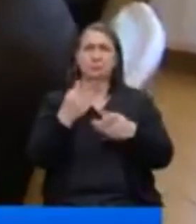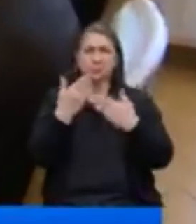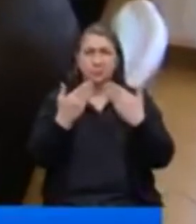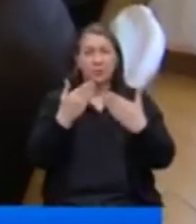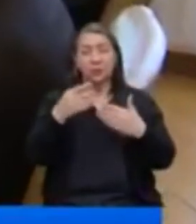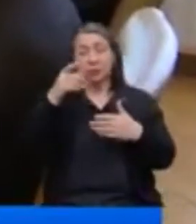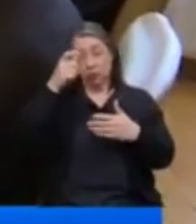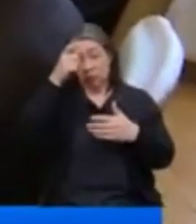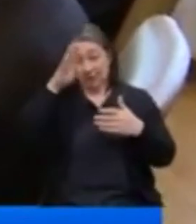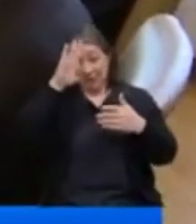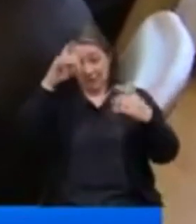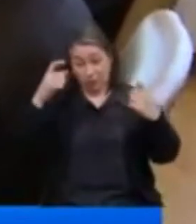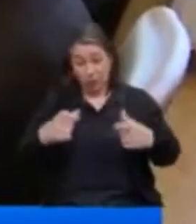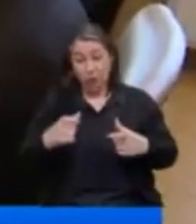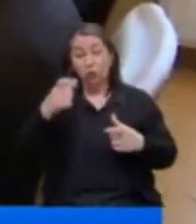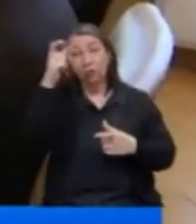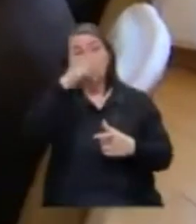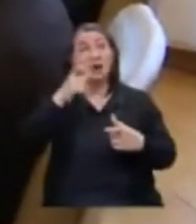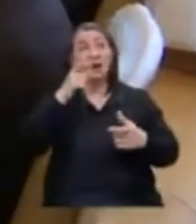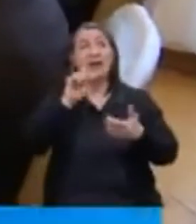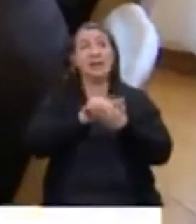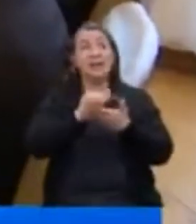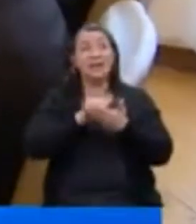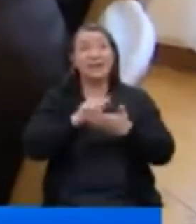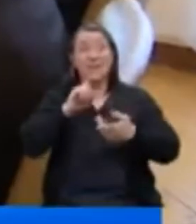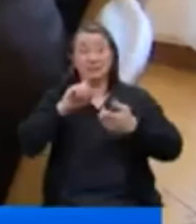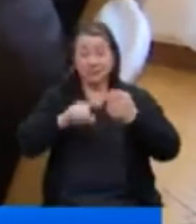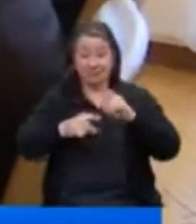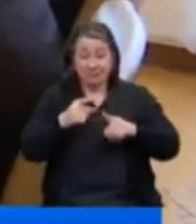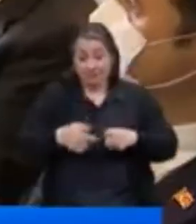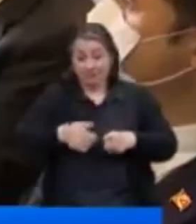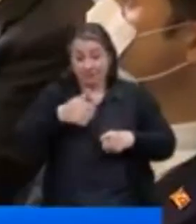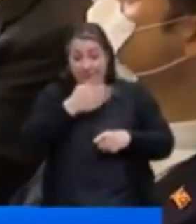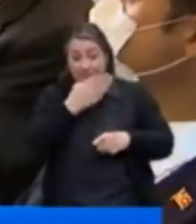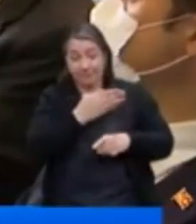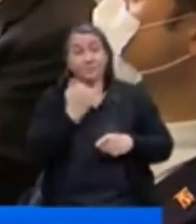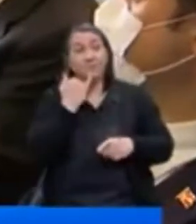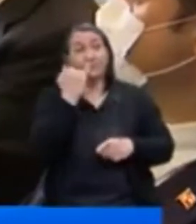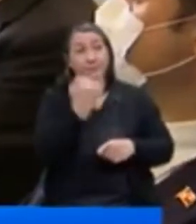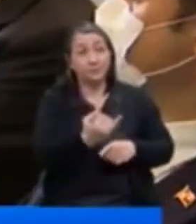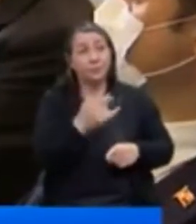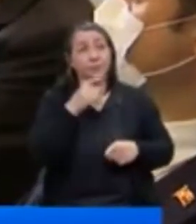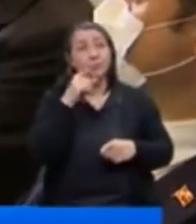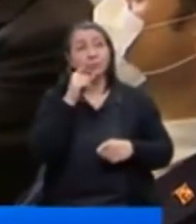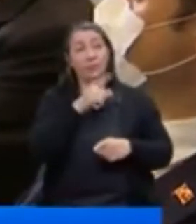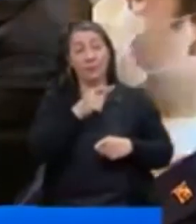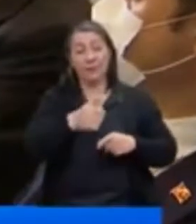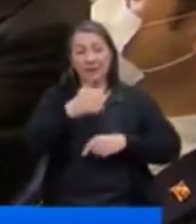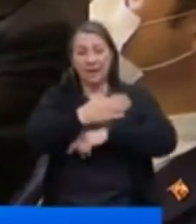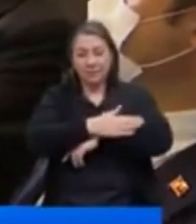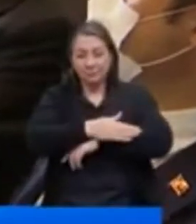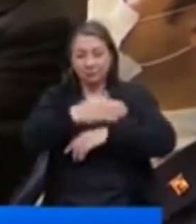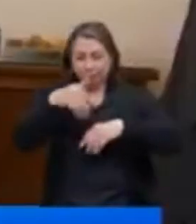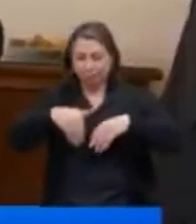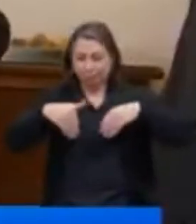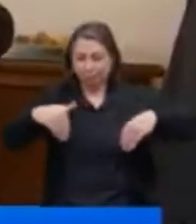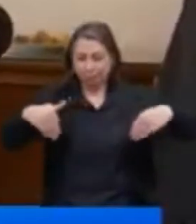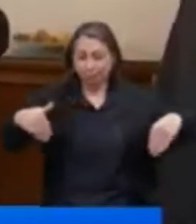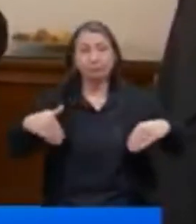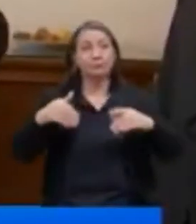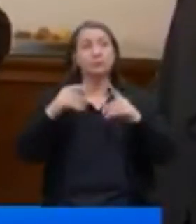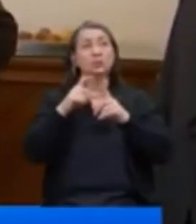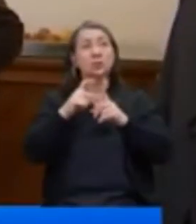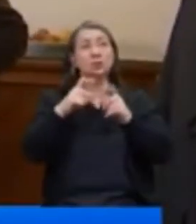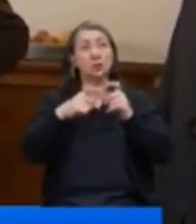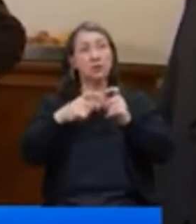Kılıçdaroğlu İstanbul'da Türkiye Gazeteciler Cemiyeti Başkanı Turgay Olcayto, cemiyetin başkan yardımcıları Vahap Munyar, Doğan